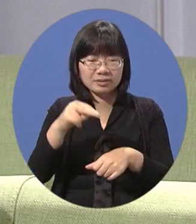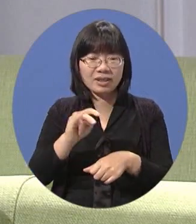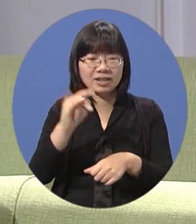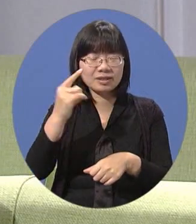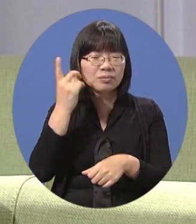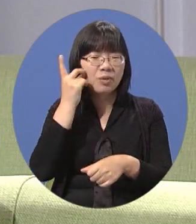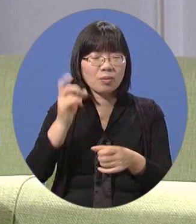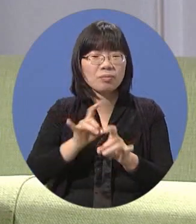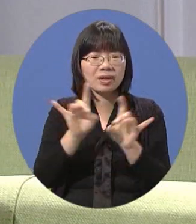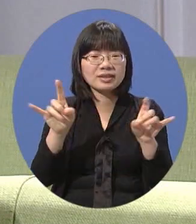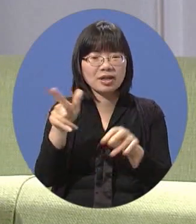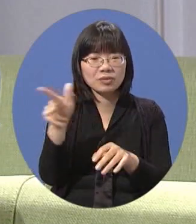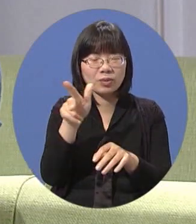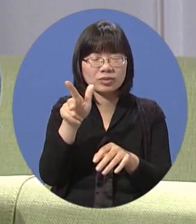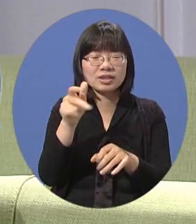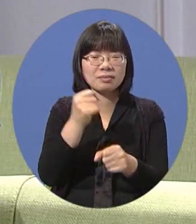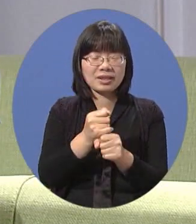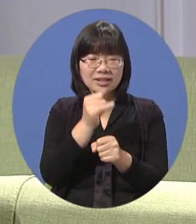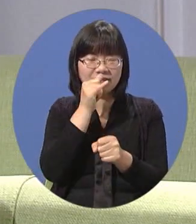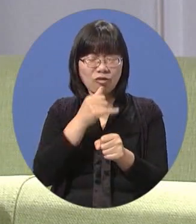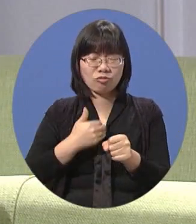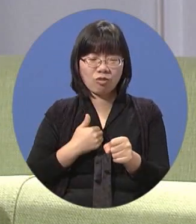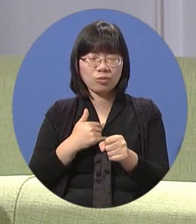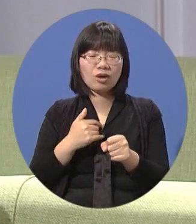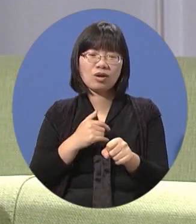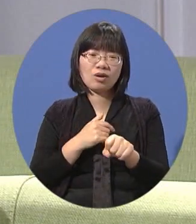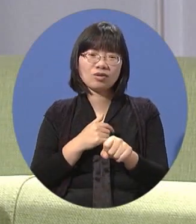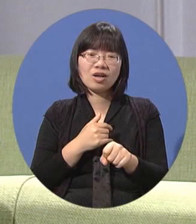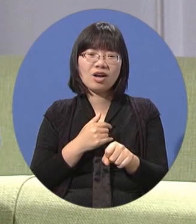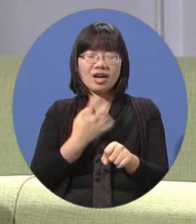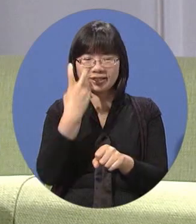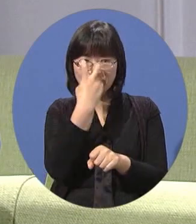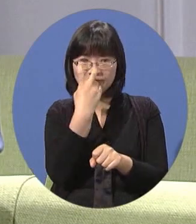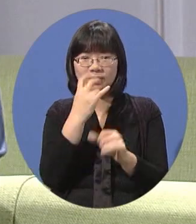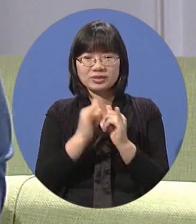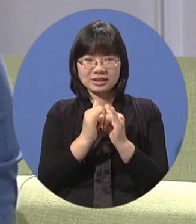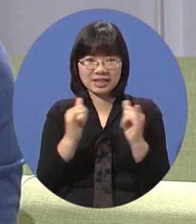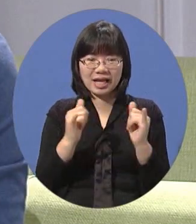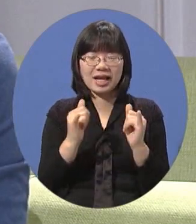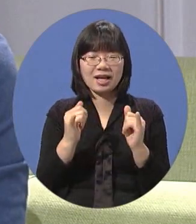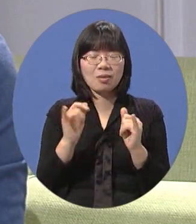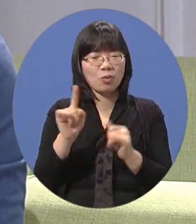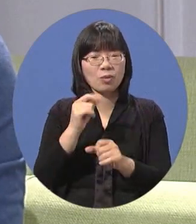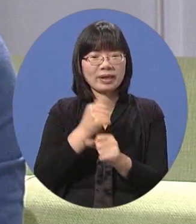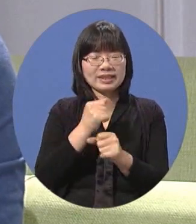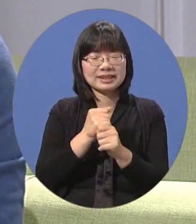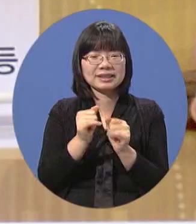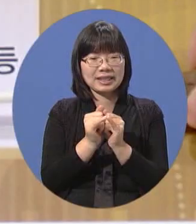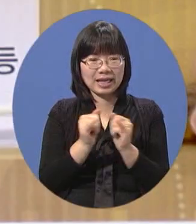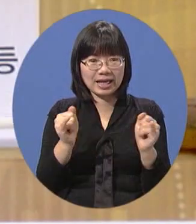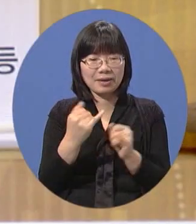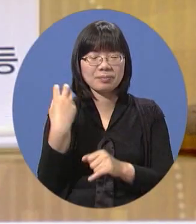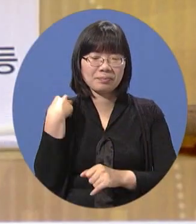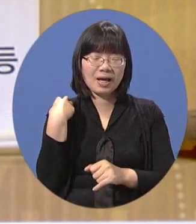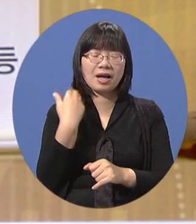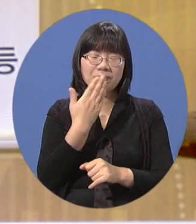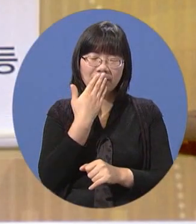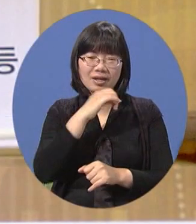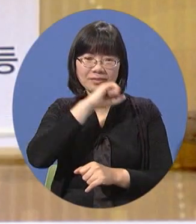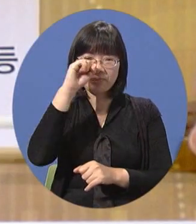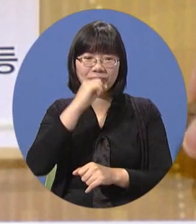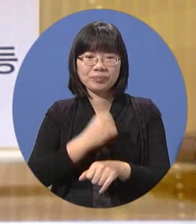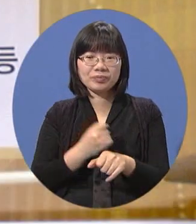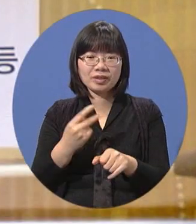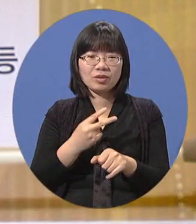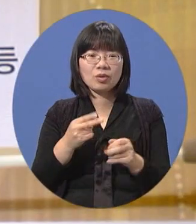네. 동영상 촬영해서 자기가 이렇게 마치 너도 나도 감독자, 연출자 그렇게 될 수 있는. 그리고 뭐 요리 도구라든지